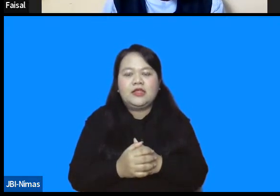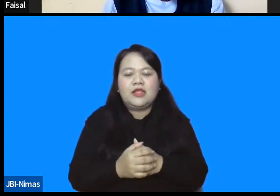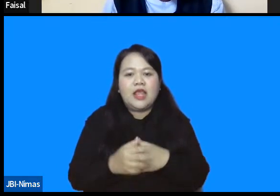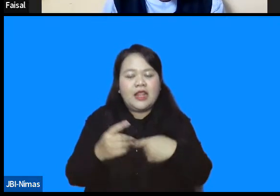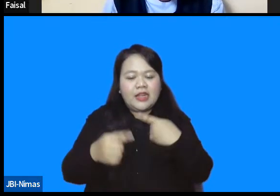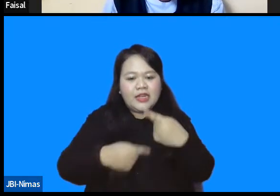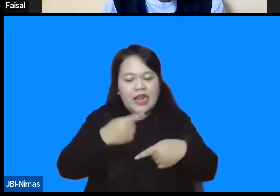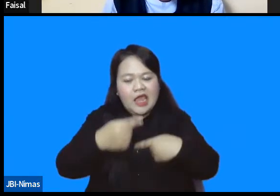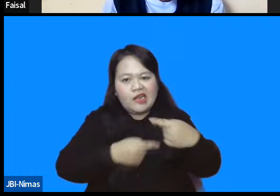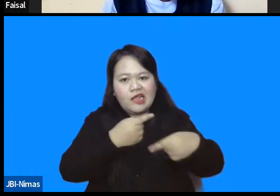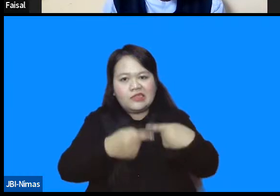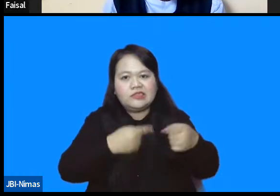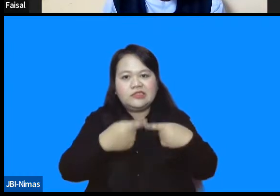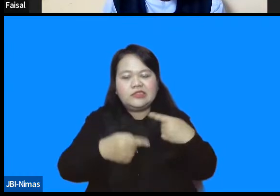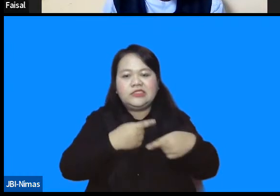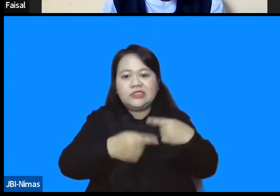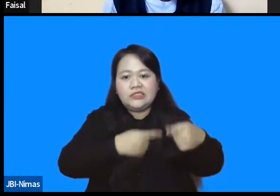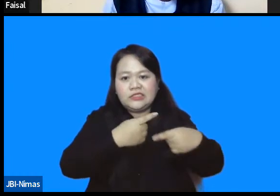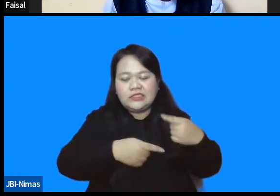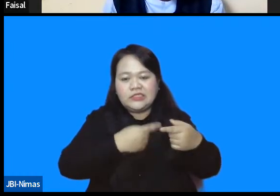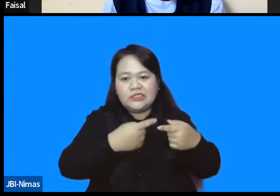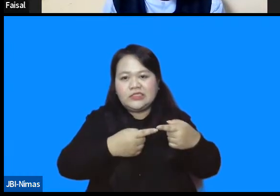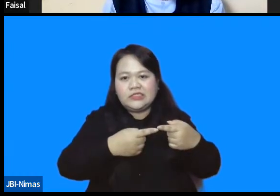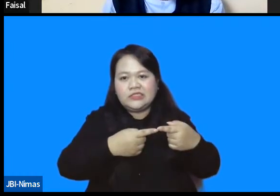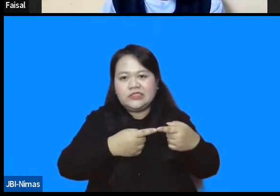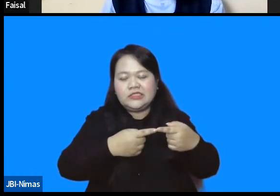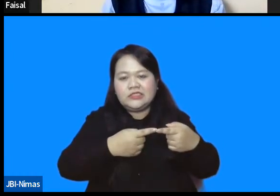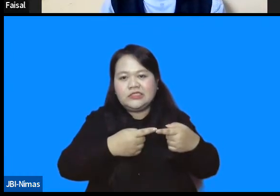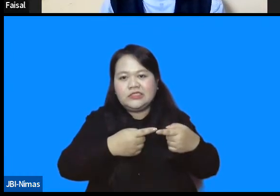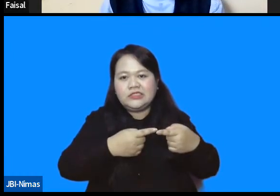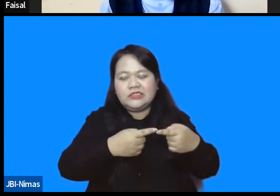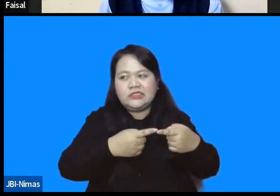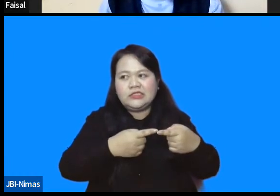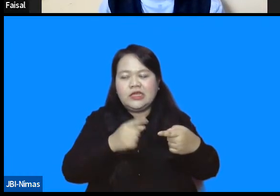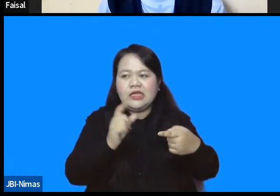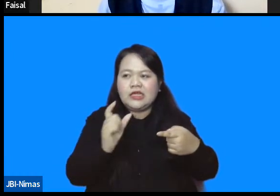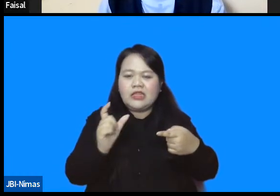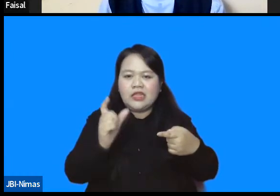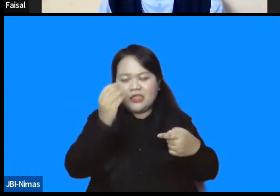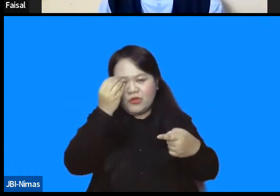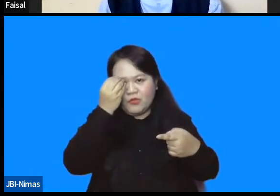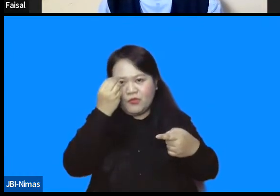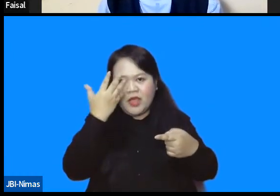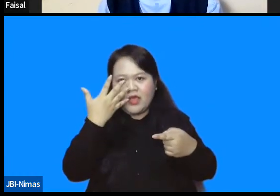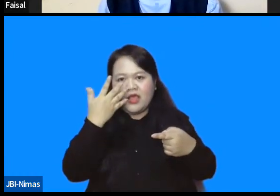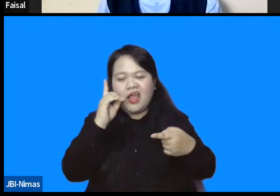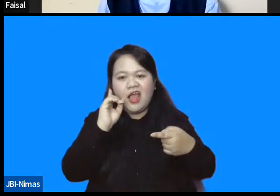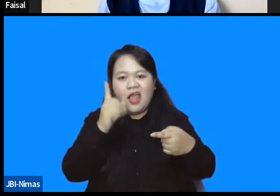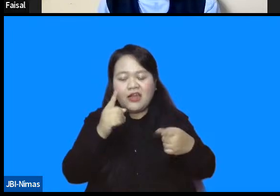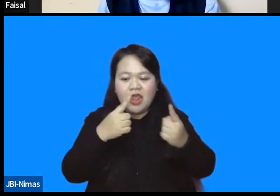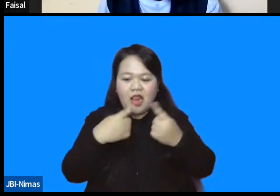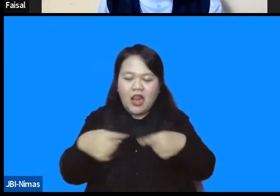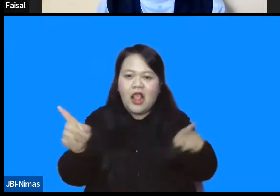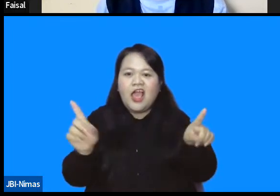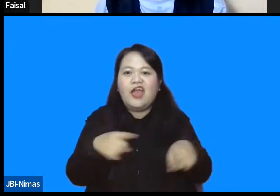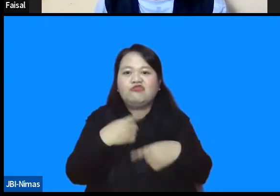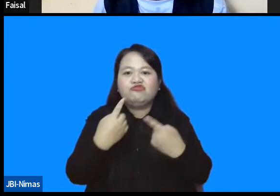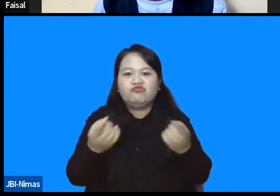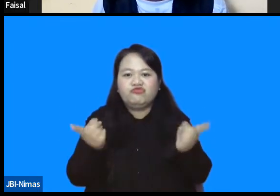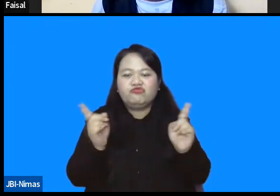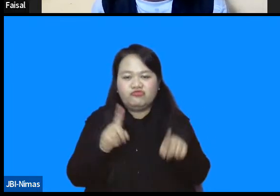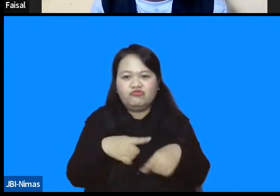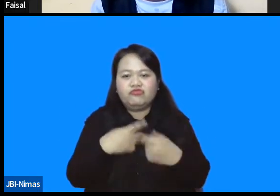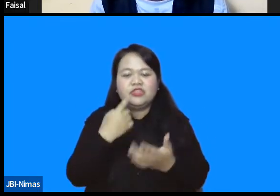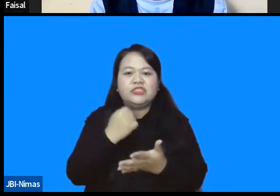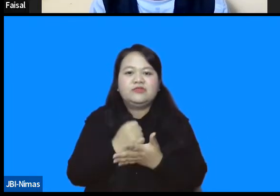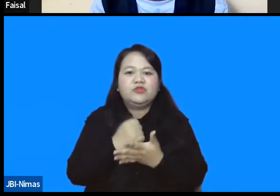sampai juga mungkin kepada apa ya istilahnya saya lupa gitu ya. Sampai akhirnya melahirkan satu lagu yang memang di dalamnya